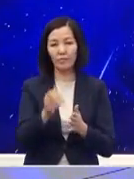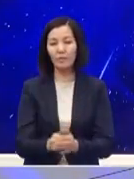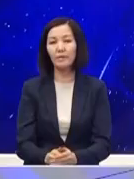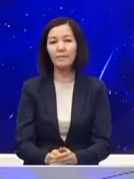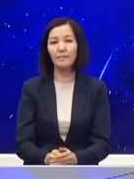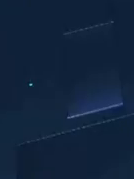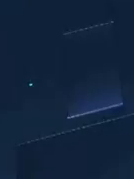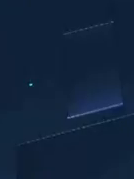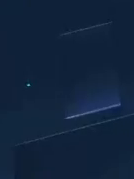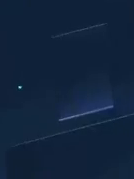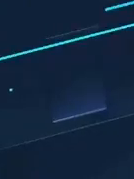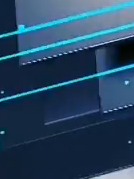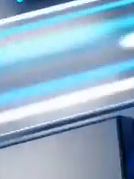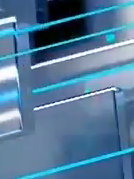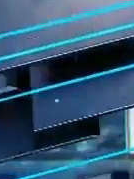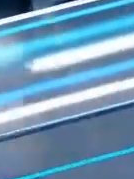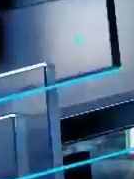көретіндеріміз.